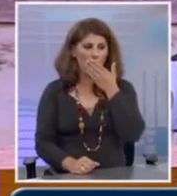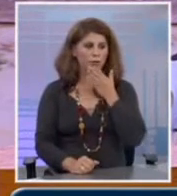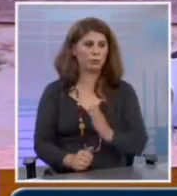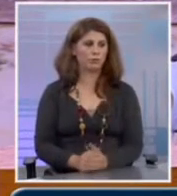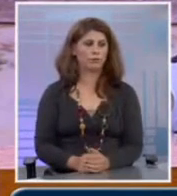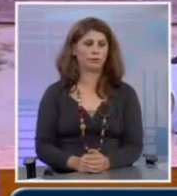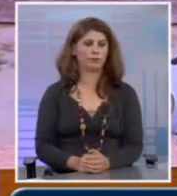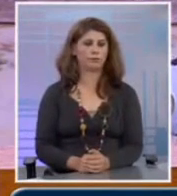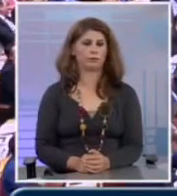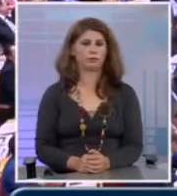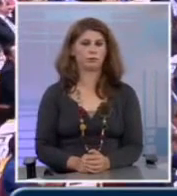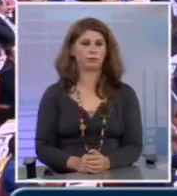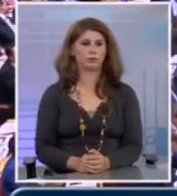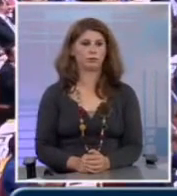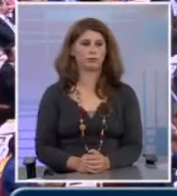Σας παρακαλώ.